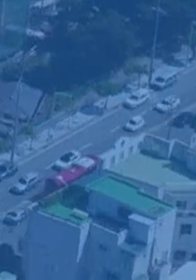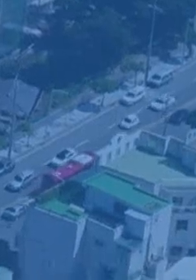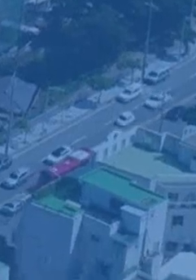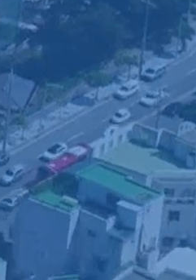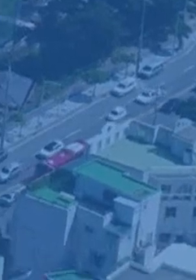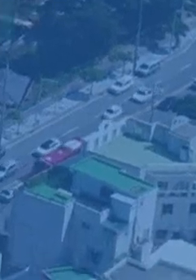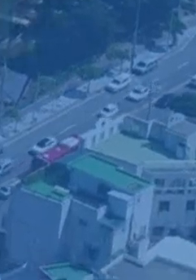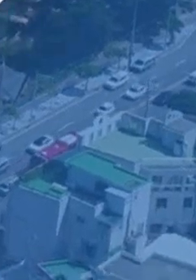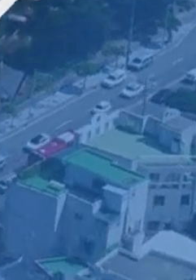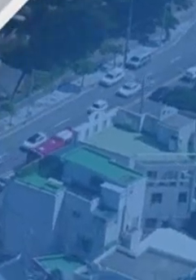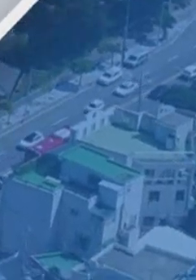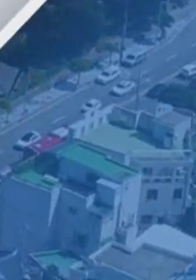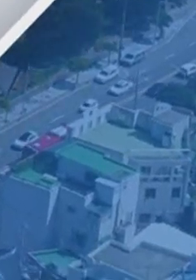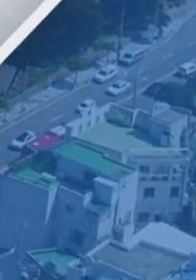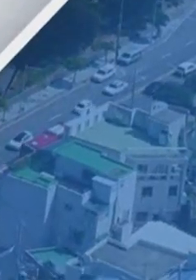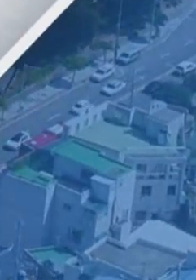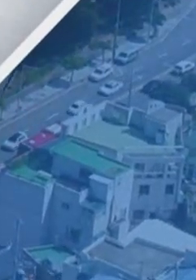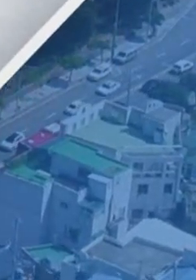아 아 아 으